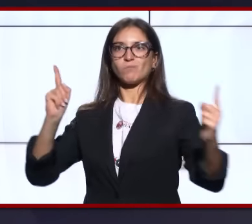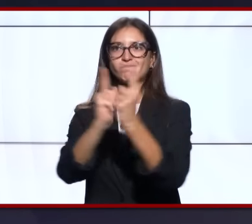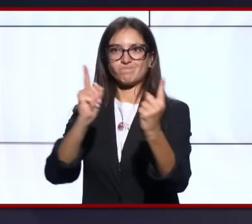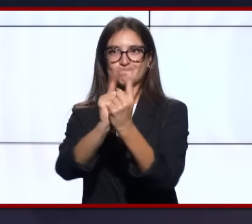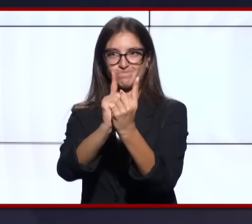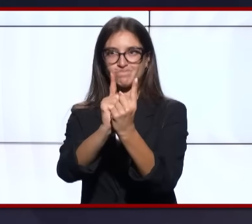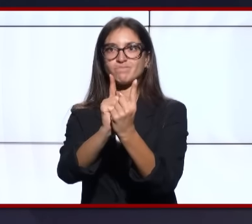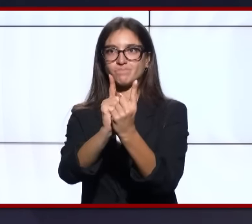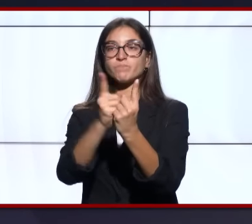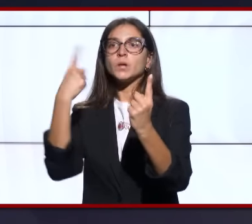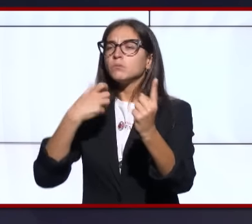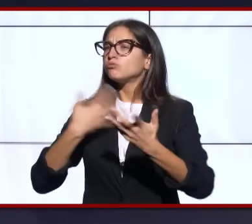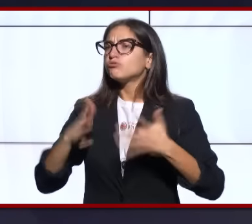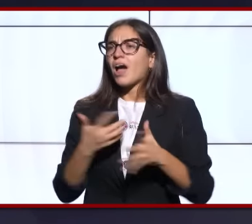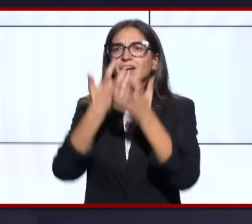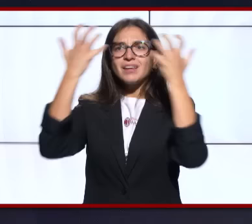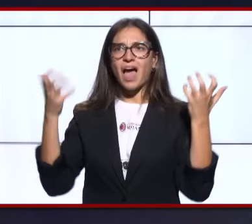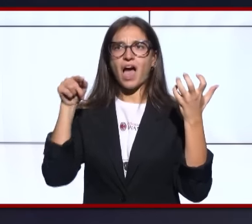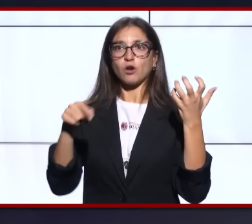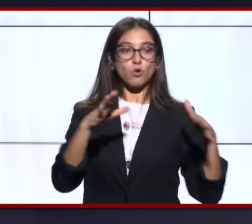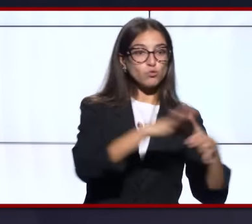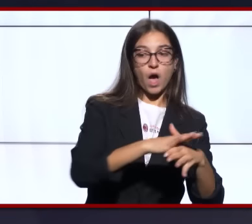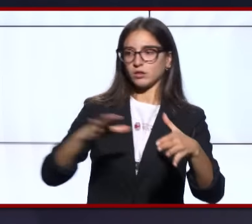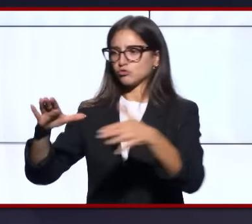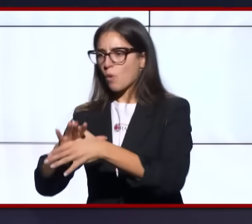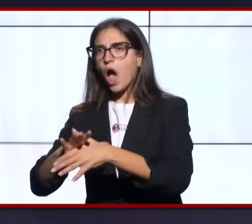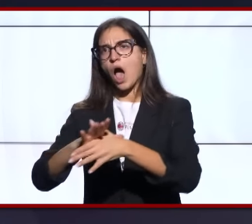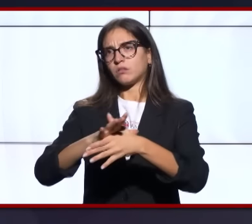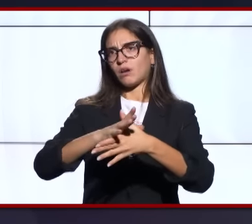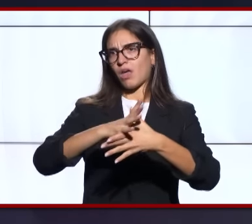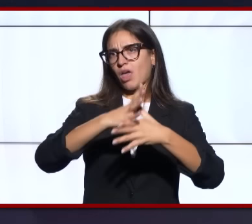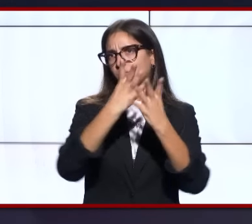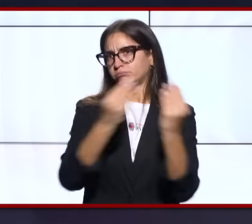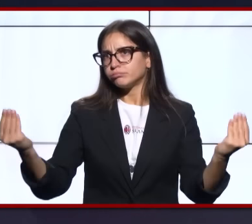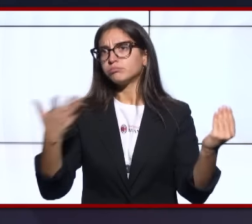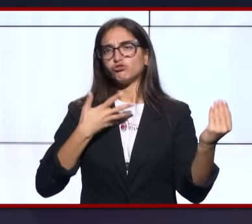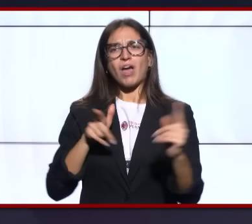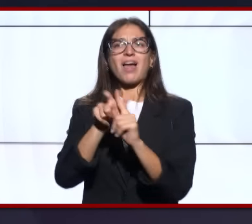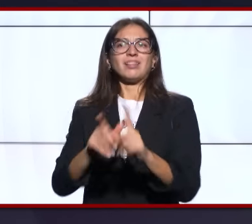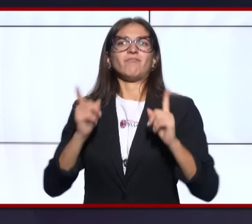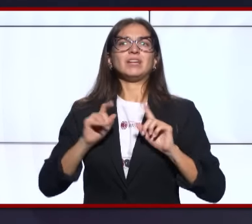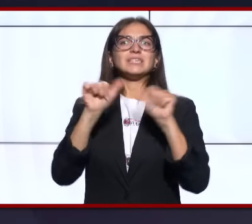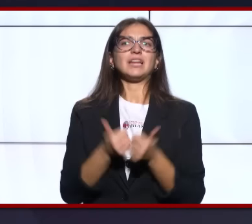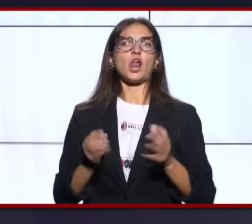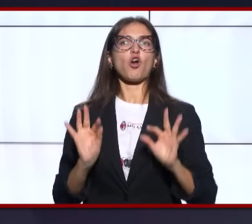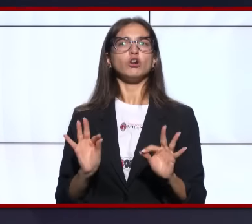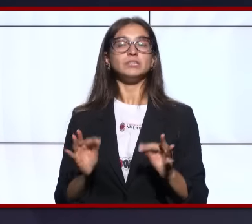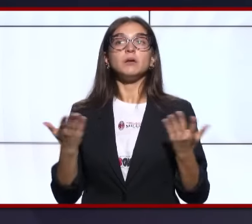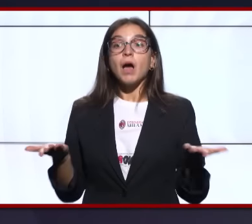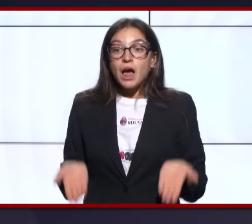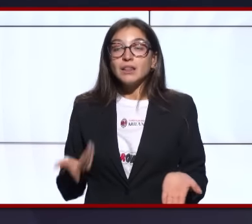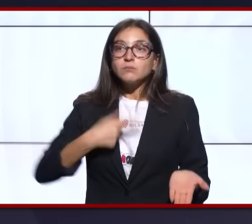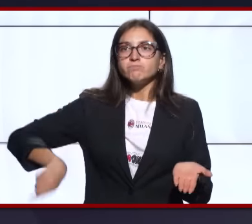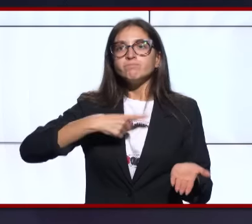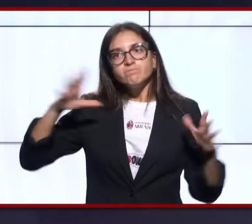sempre chiaro che che le squadre Qui hanno tante squadre che difendono così adesso abbiamo cominciato